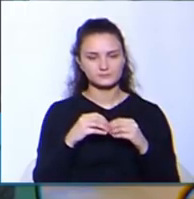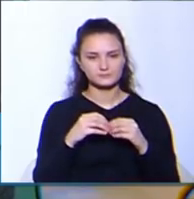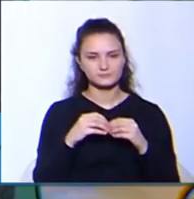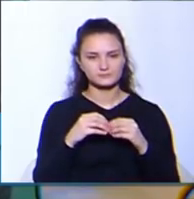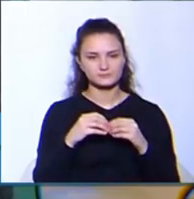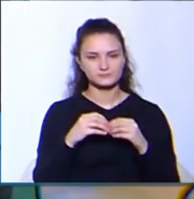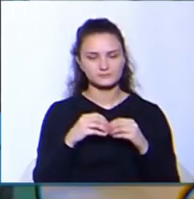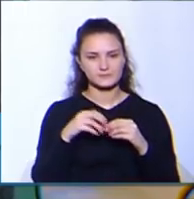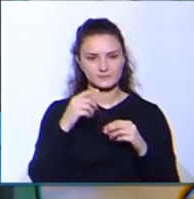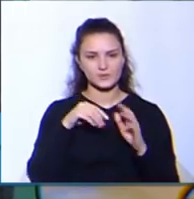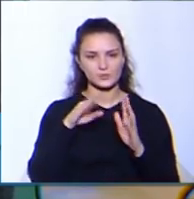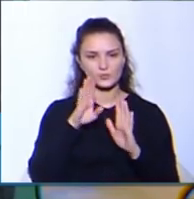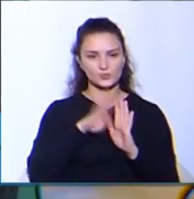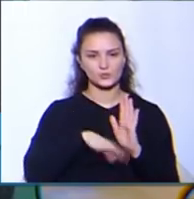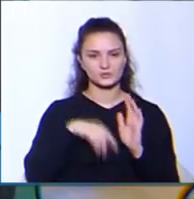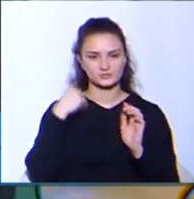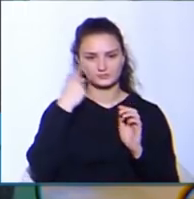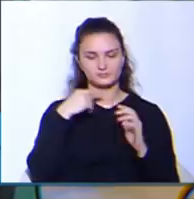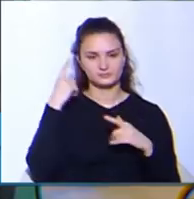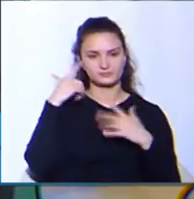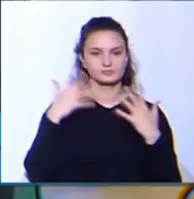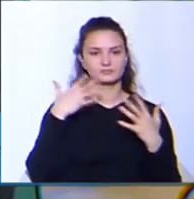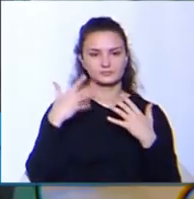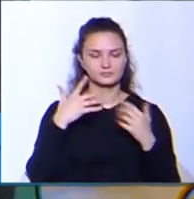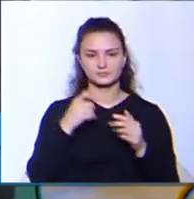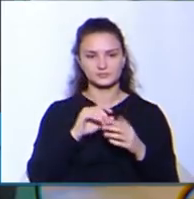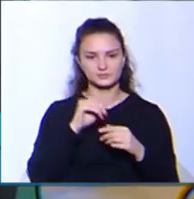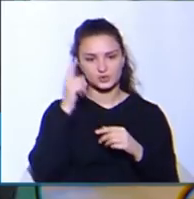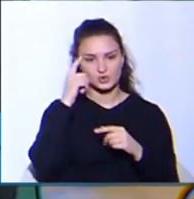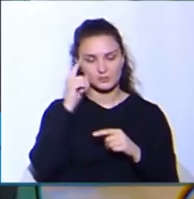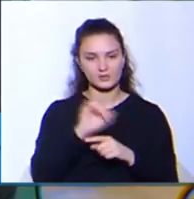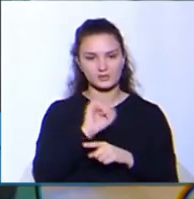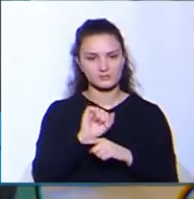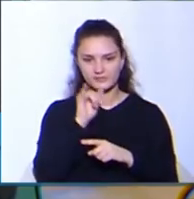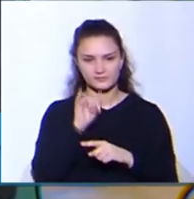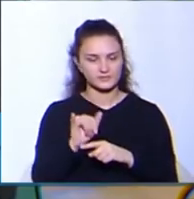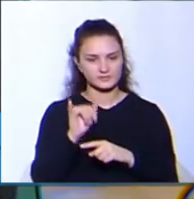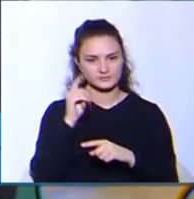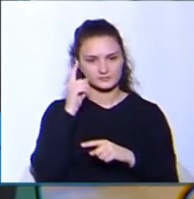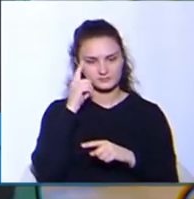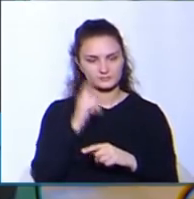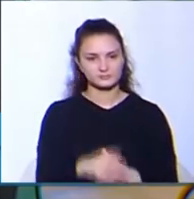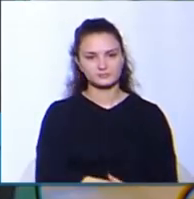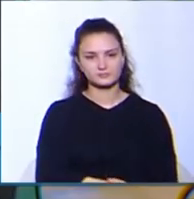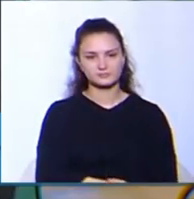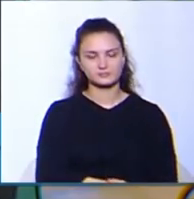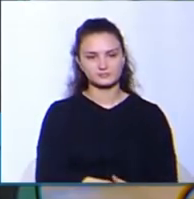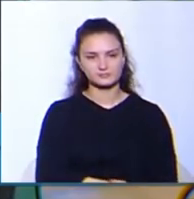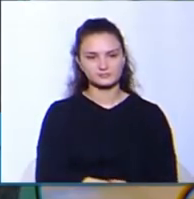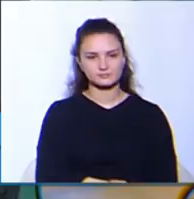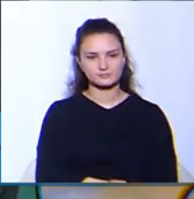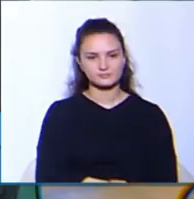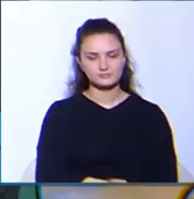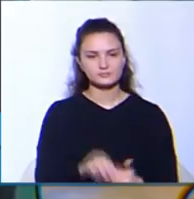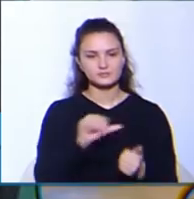და აღრმავებს ეიფორიას ზღვარი არ არსებობს ცნობიერების ღრმა დეფიციტსა და ეგრეთ წოდებულ